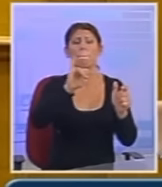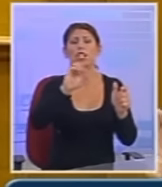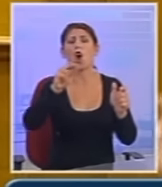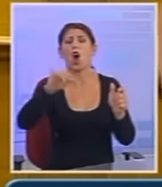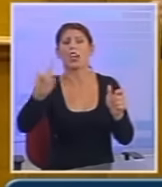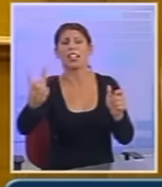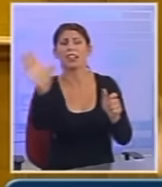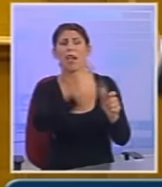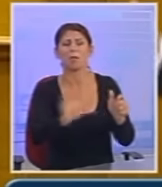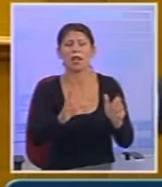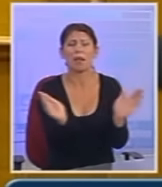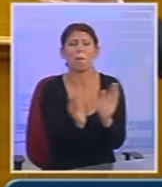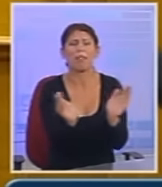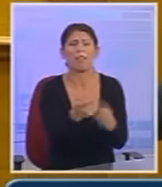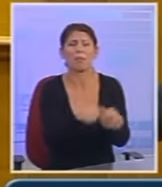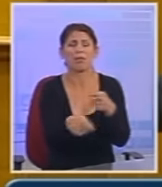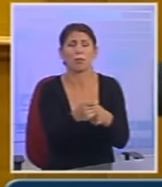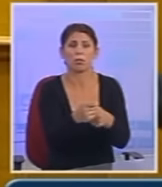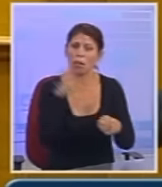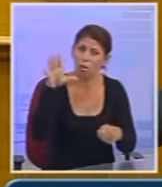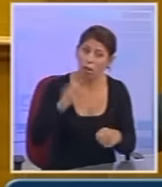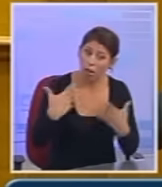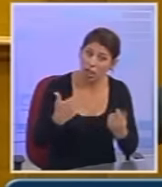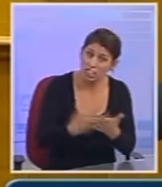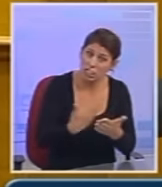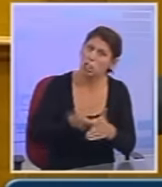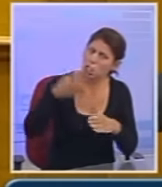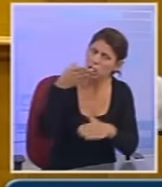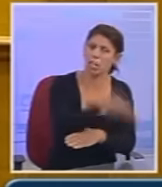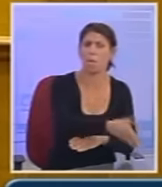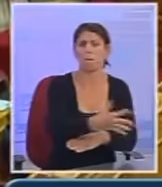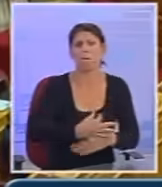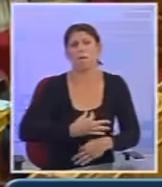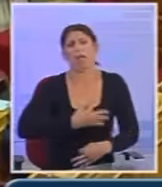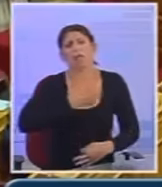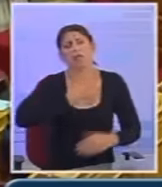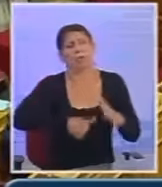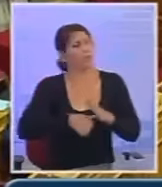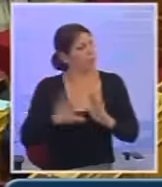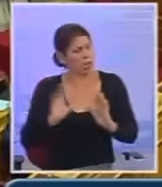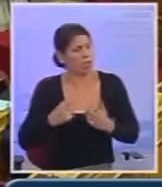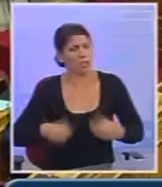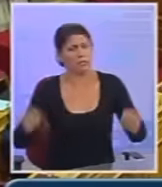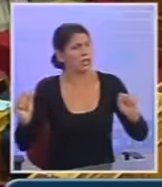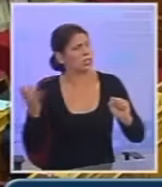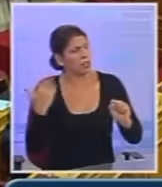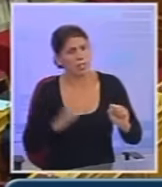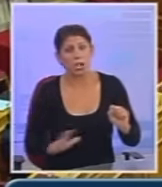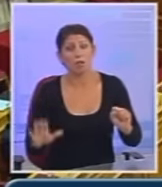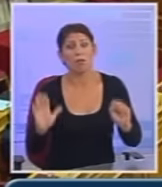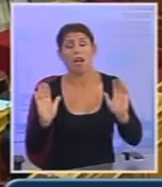φουκαράδες. Εφόσον θα υπάρχουν στοιχεία, να μπαίνουν, κύριε Πρόεδρε. Δεν έχει κάνει καμιά αντίρρηση. Αλλά όμως.